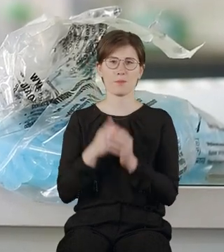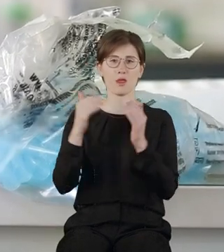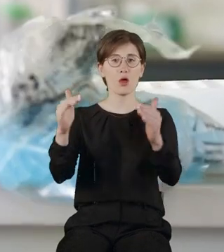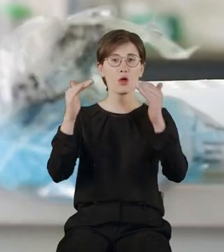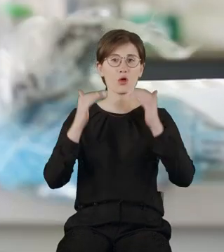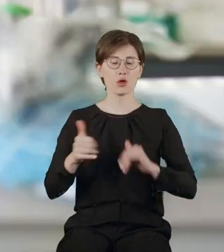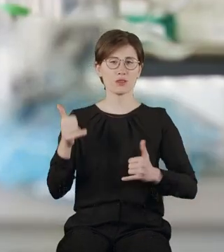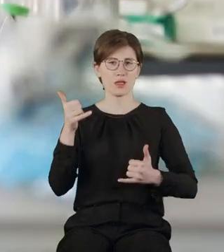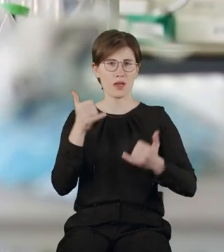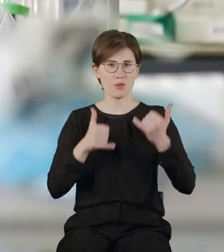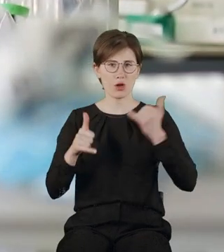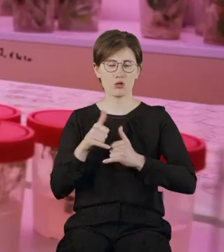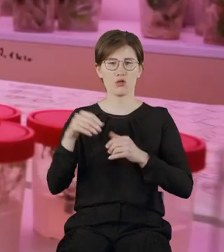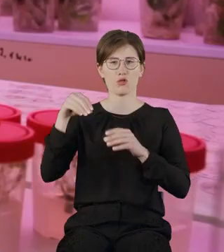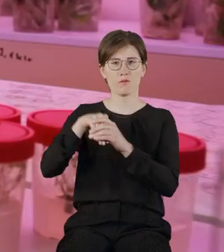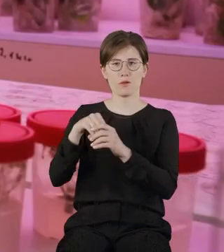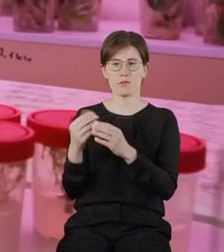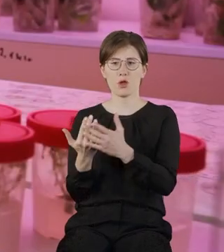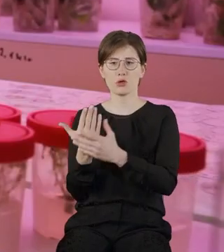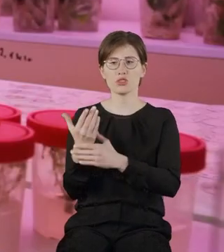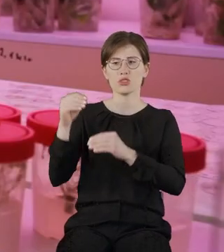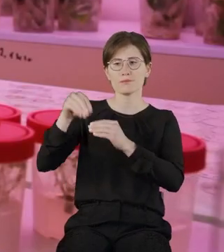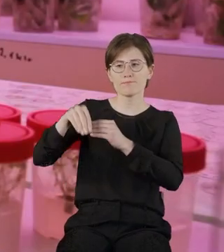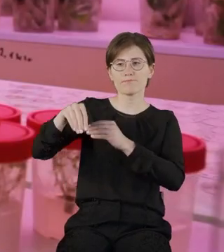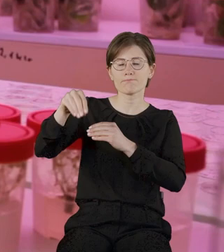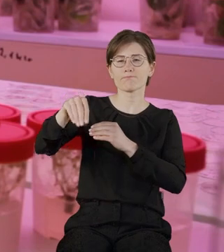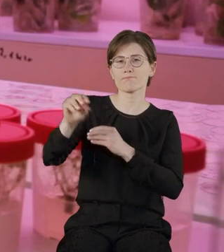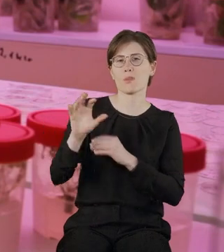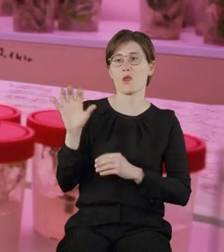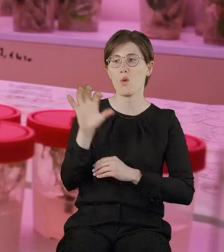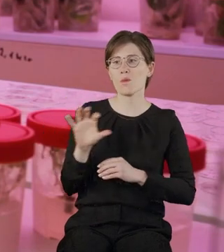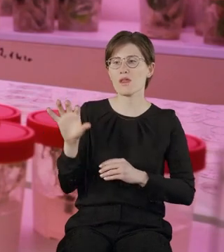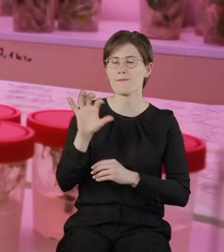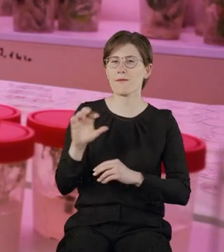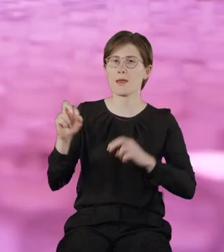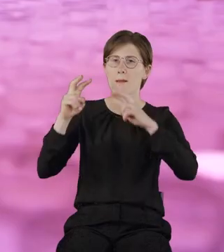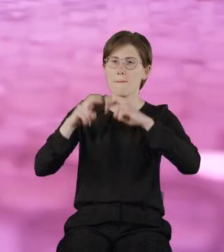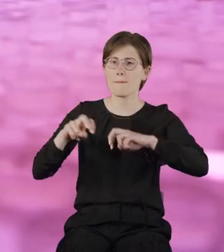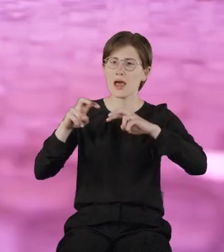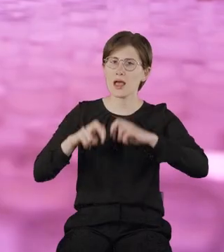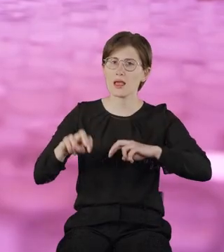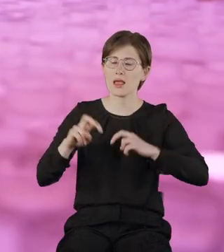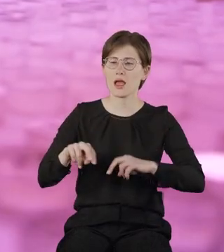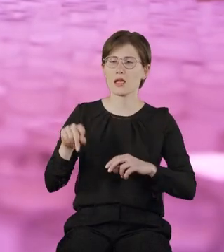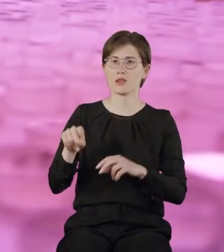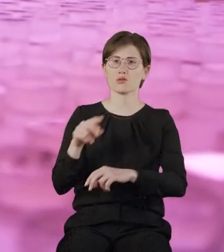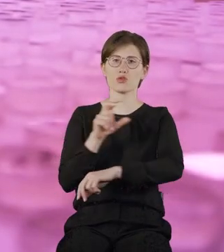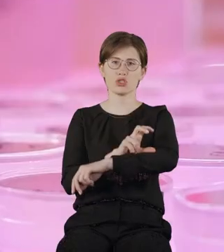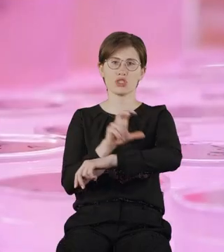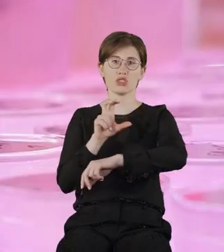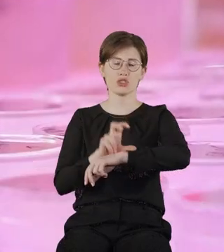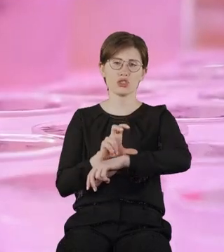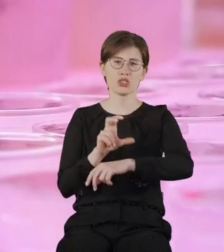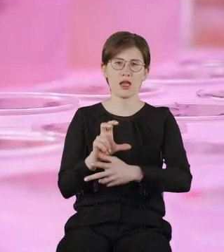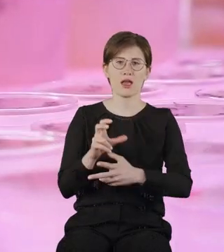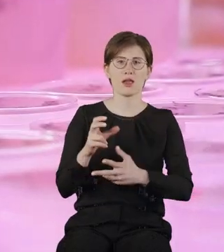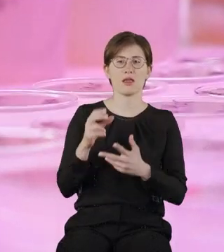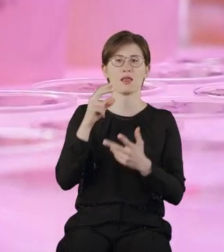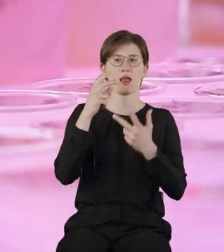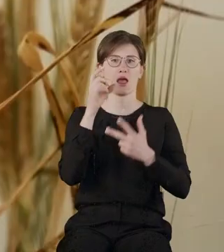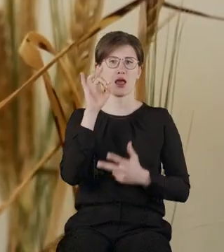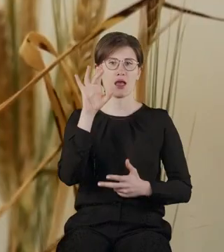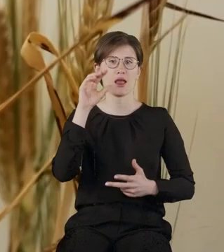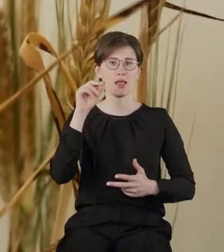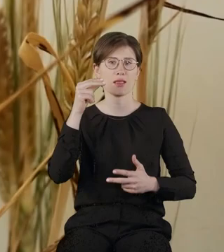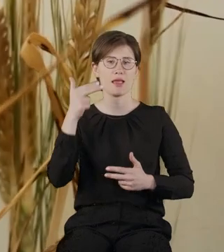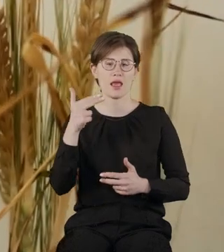Roślin wraz z pokojami hodowlanymi możliwe jest prowadzenie badań zmierzających do inżynierii genetycznej, mutagenezy roślin, a